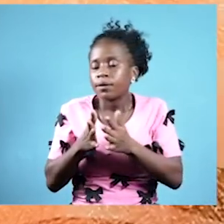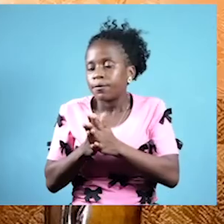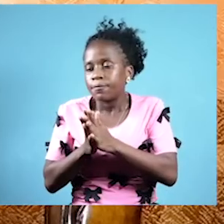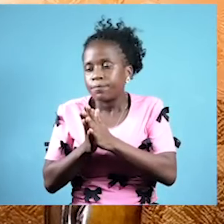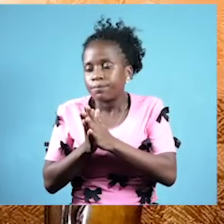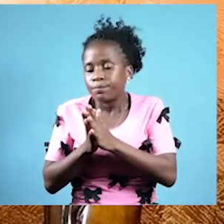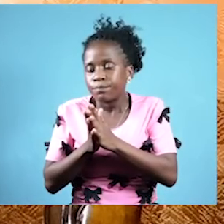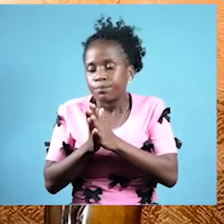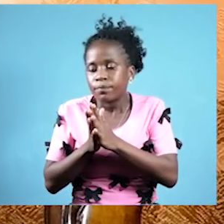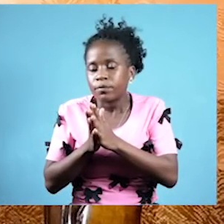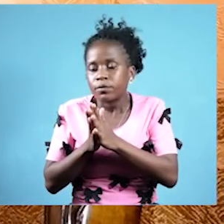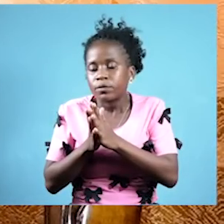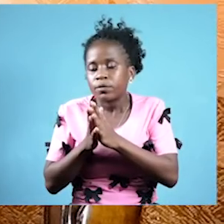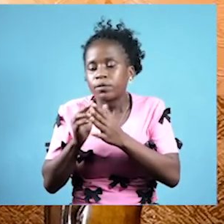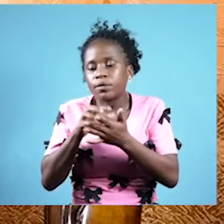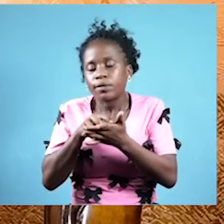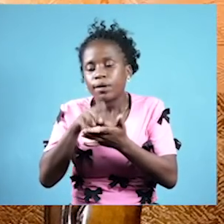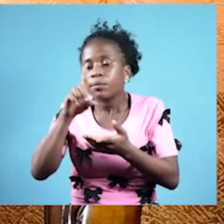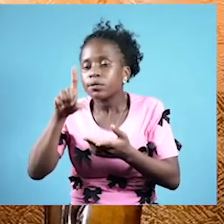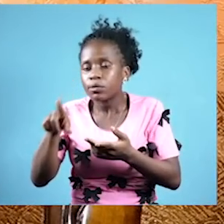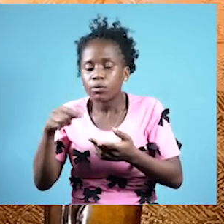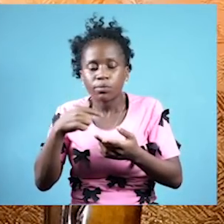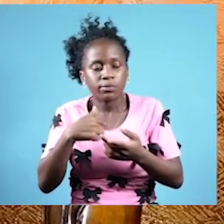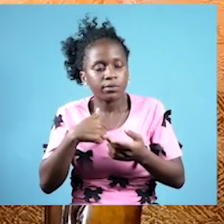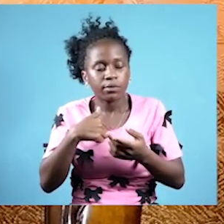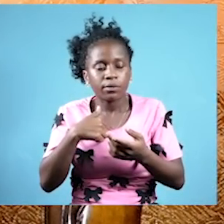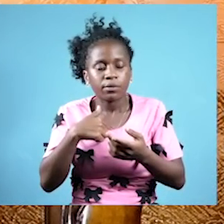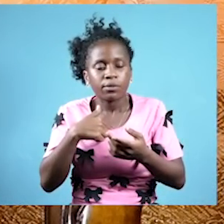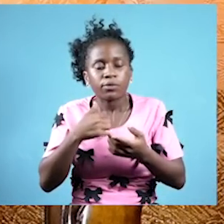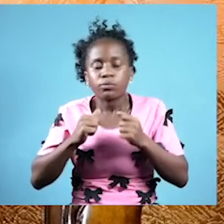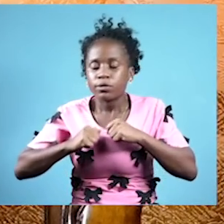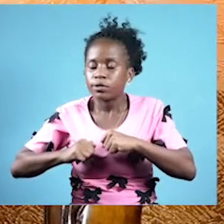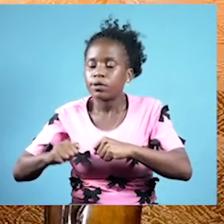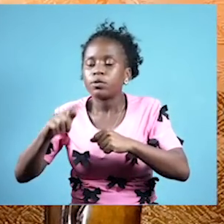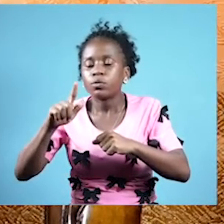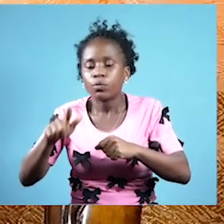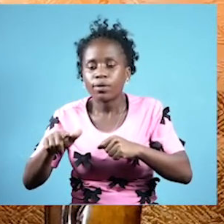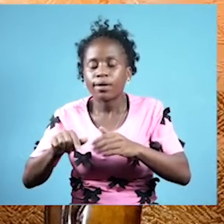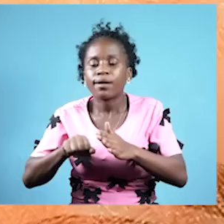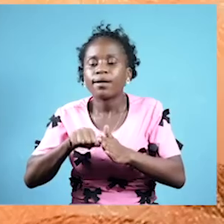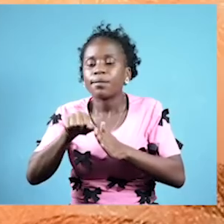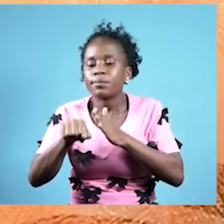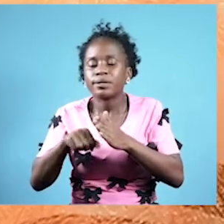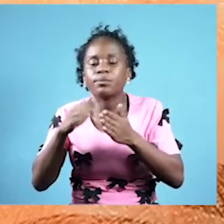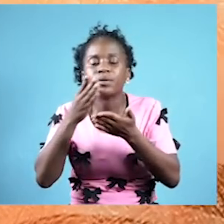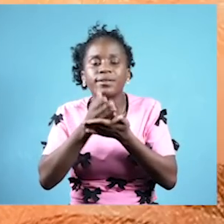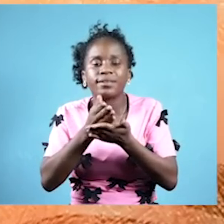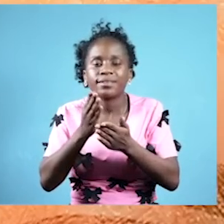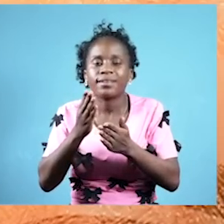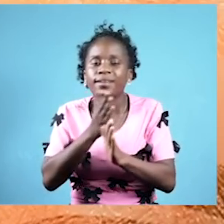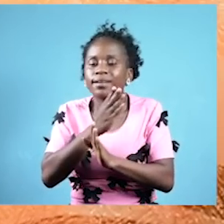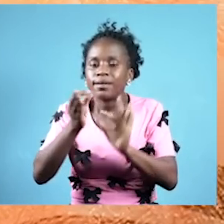kuanza upya? Gharama itakuwepo. Lakini tumejitahidi sana kuiweka mitambo katika hali